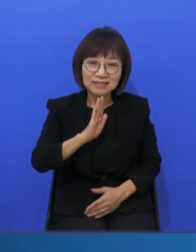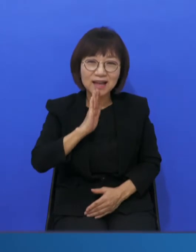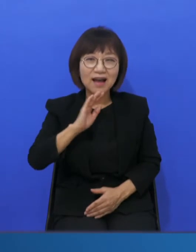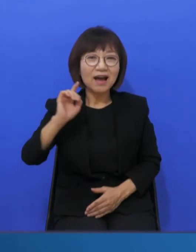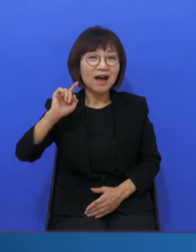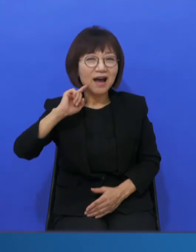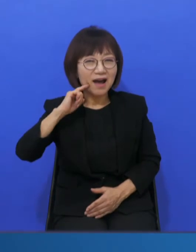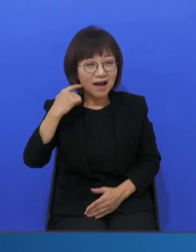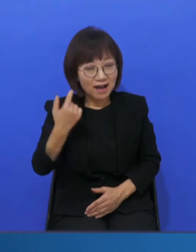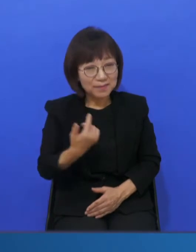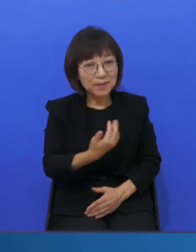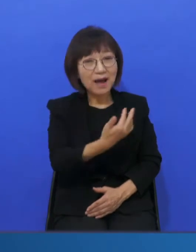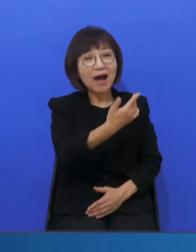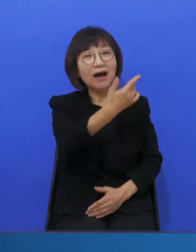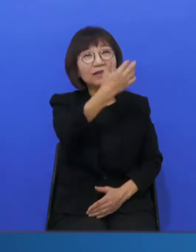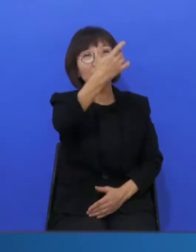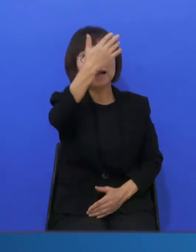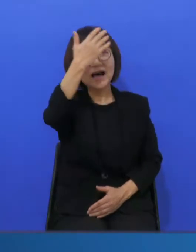참